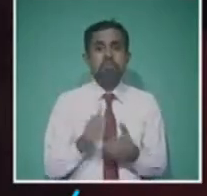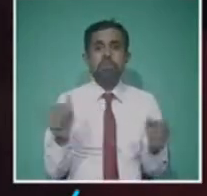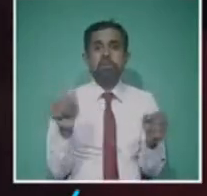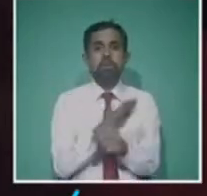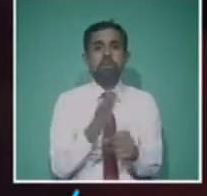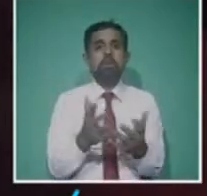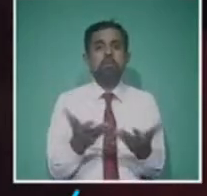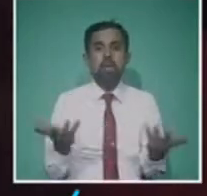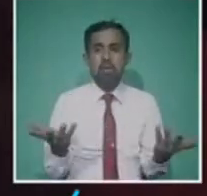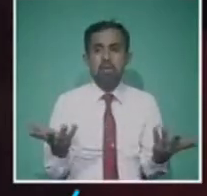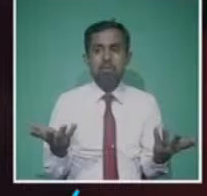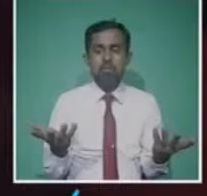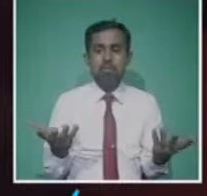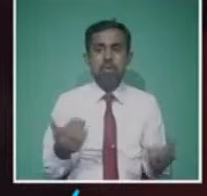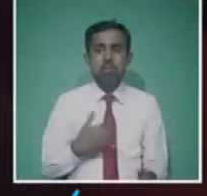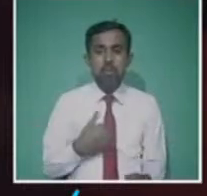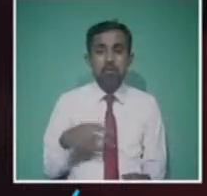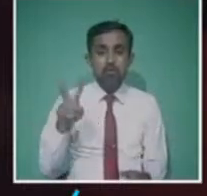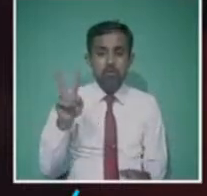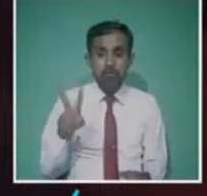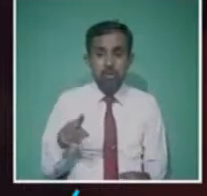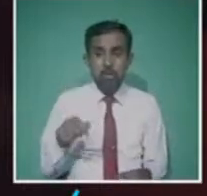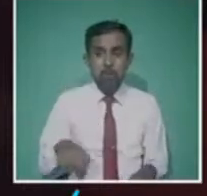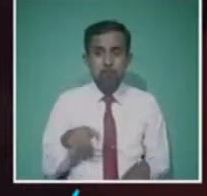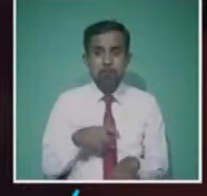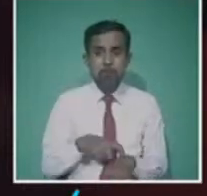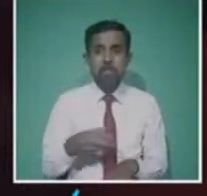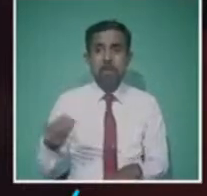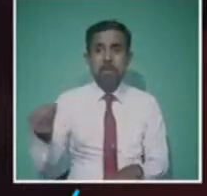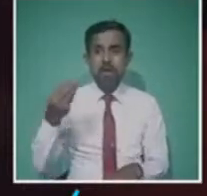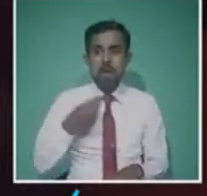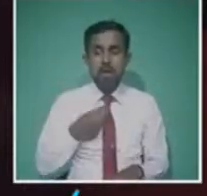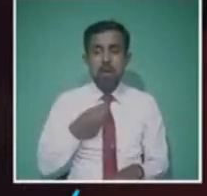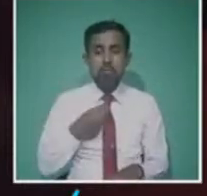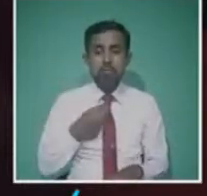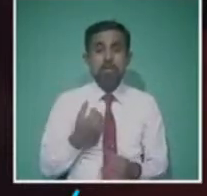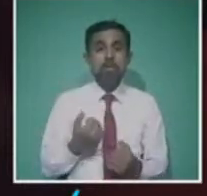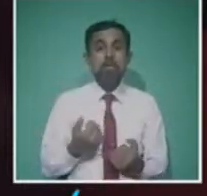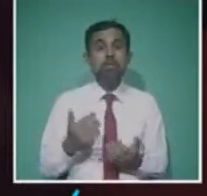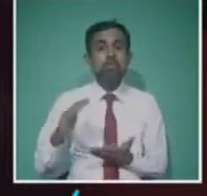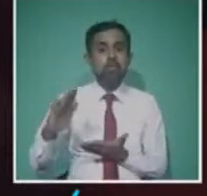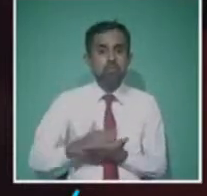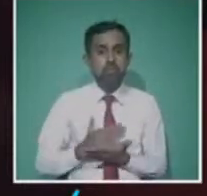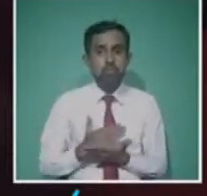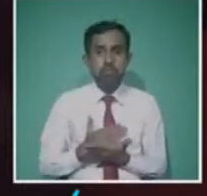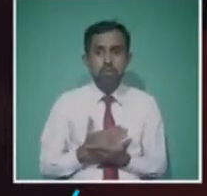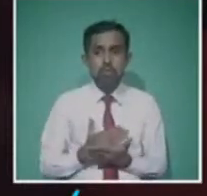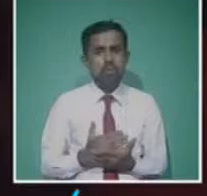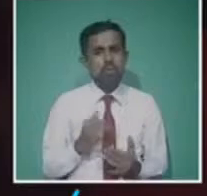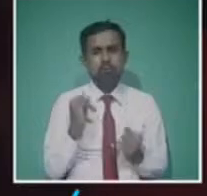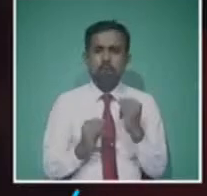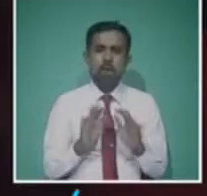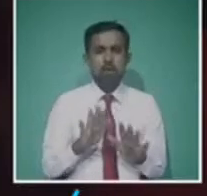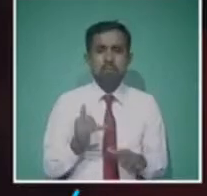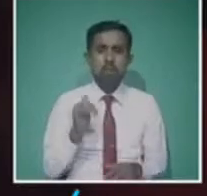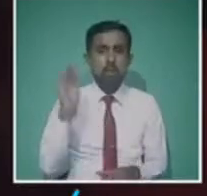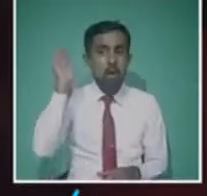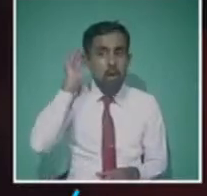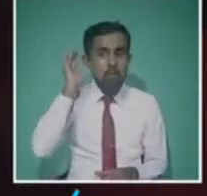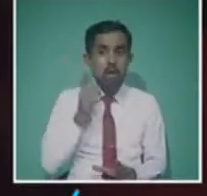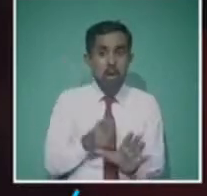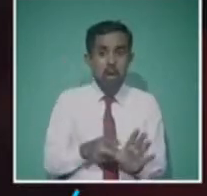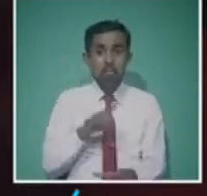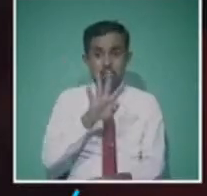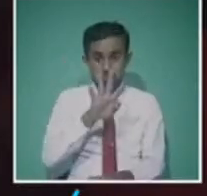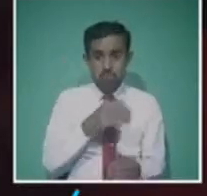කරගන්න නොහැකි වුණා කියන එක. ඒ නිසා මම විශ්වාස කරනවා මෙවර ලැබිලා තියෙන ඒ ප්‍රතිපාදනය පිළිබඳව විවේචන තියෙයි සමහරු අහයි මේ